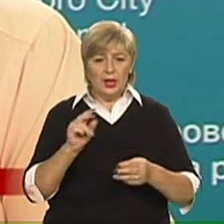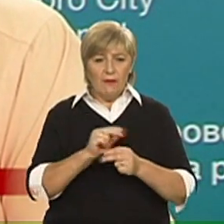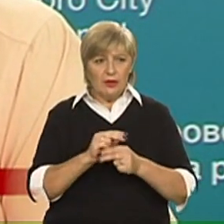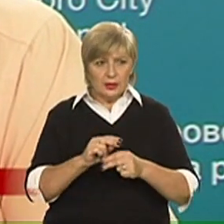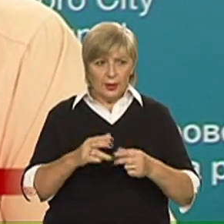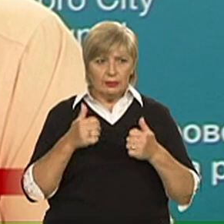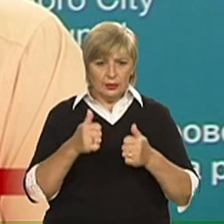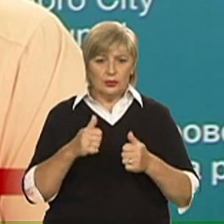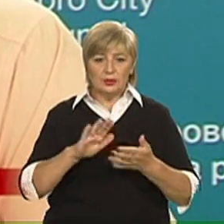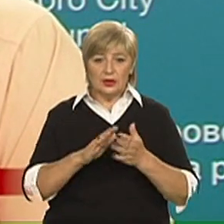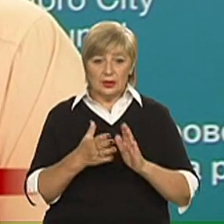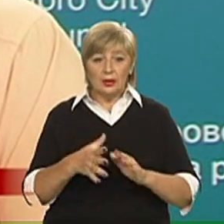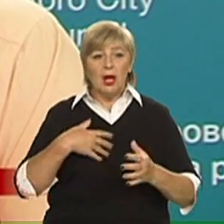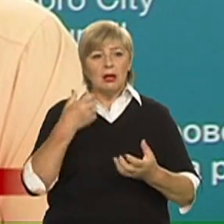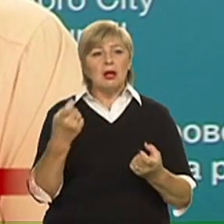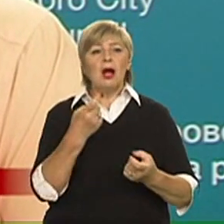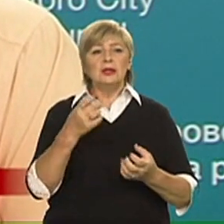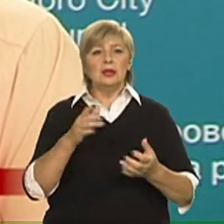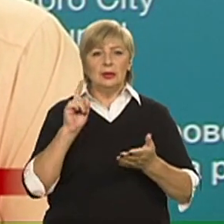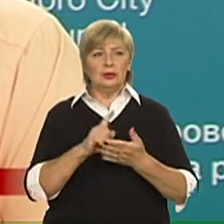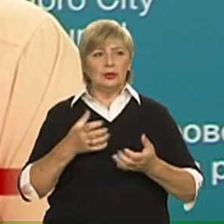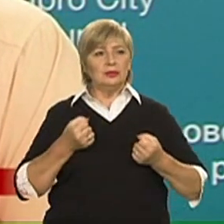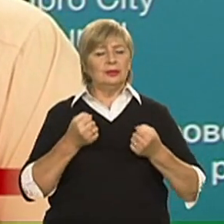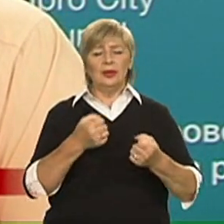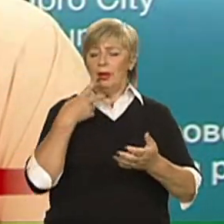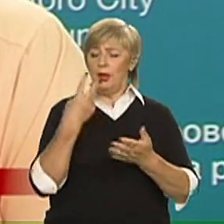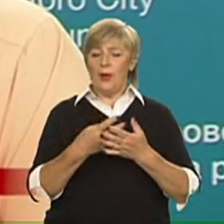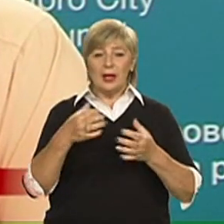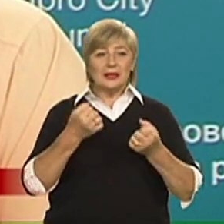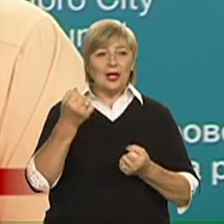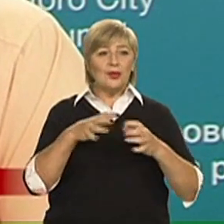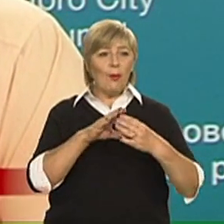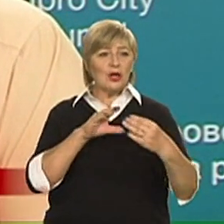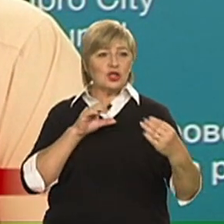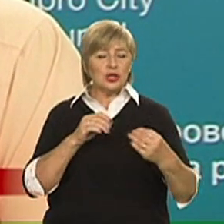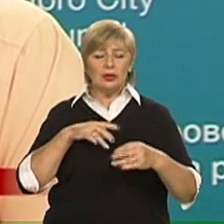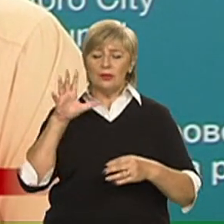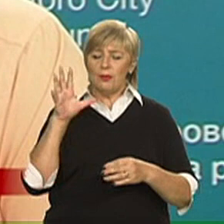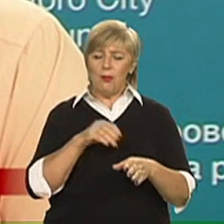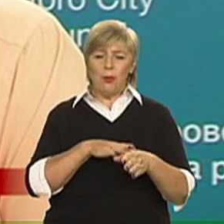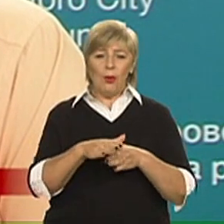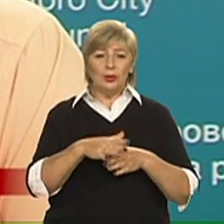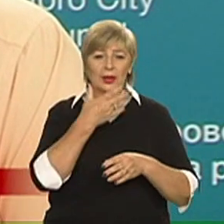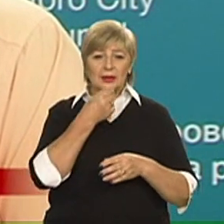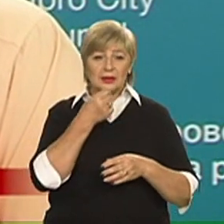его владелец желает двигаться и показать свою машину во всей красе. Потому что когда машины просто стоят на выставке, они стоят.